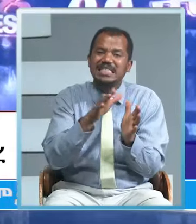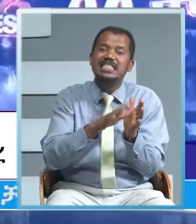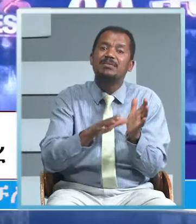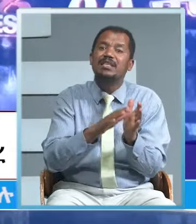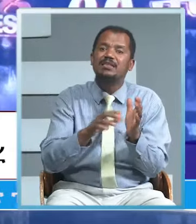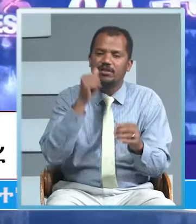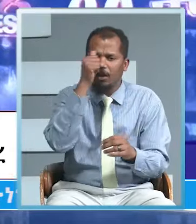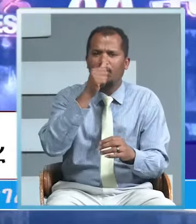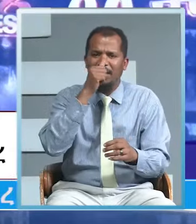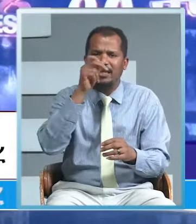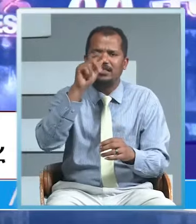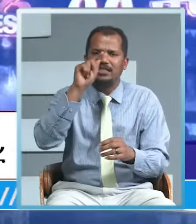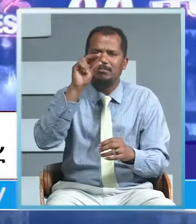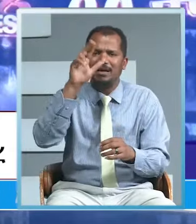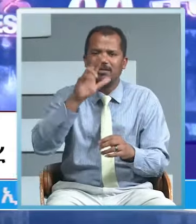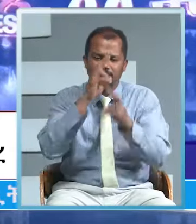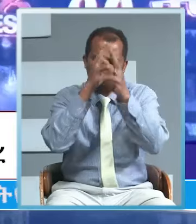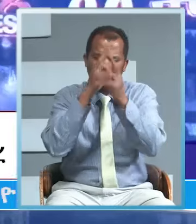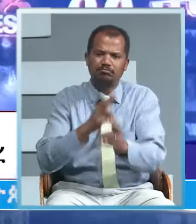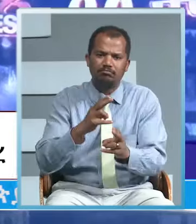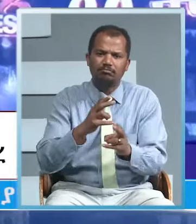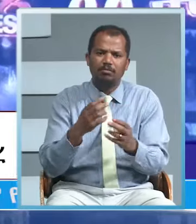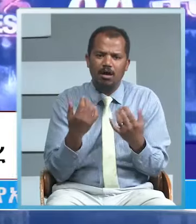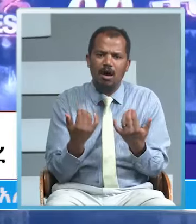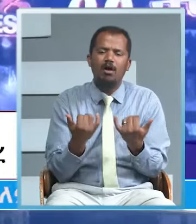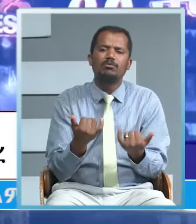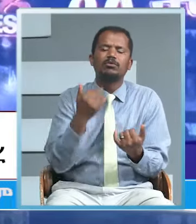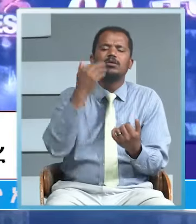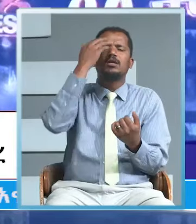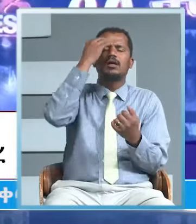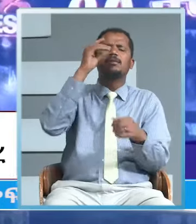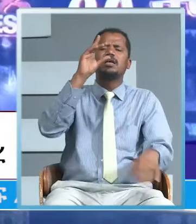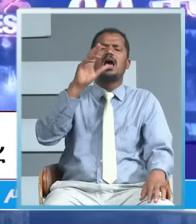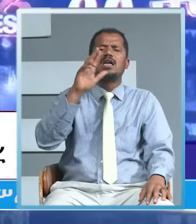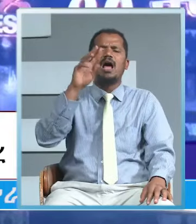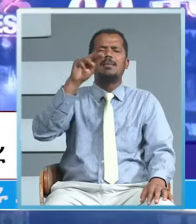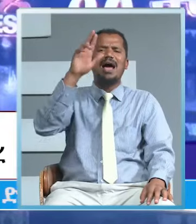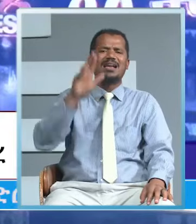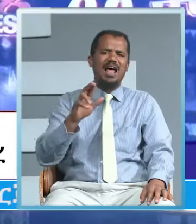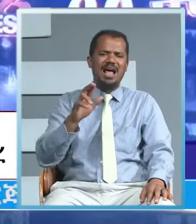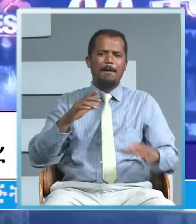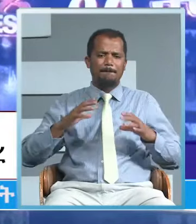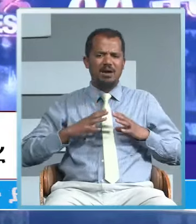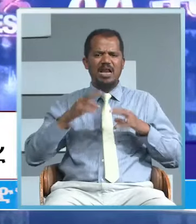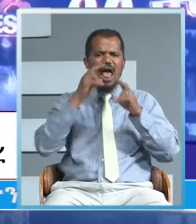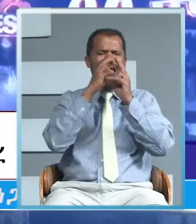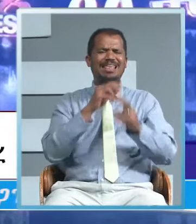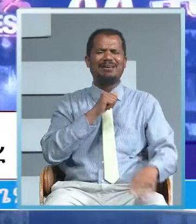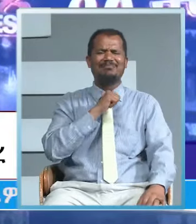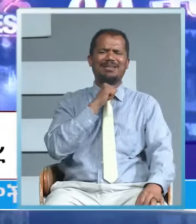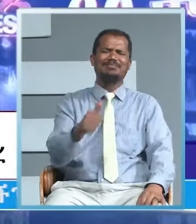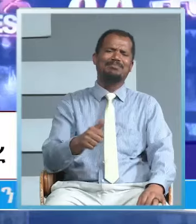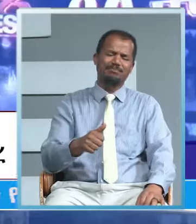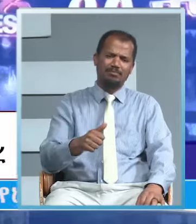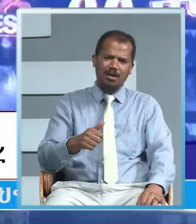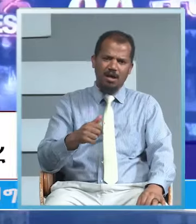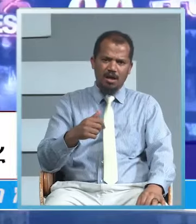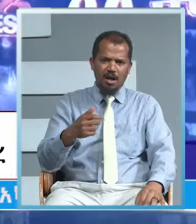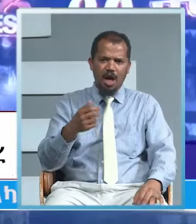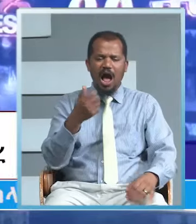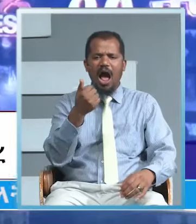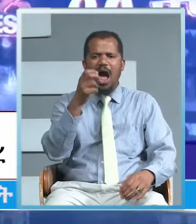የኢትዮጵያ ዳን ድንበር ያስከበረው ሰራዊት አሁን ቁም ነገሩ እኮ ለምን የካራማራ እኮ በዓል አይከበርም ነው